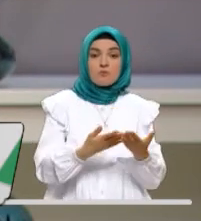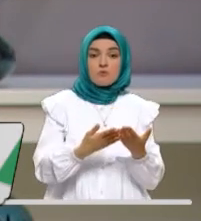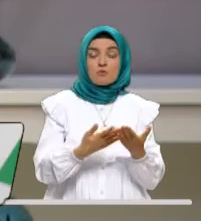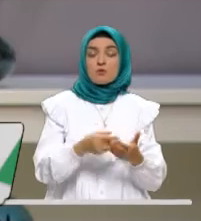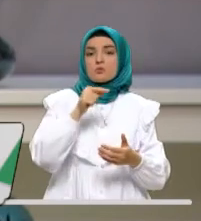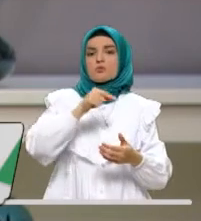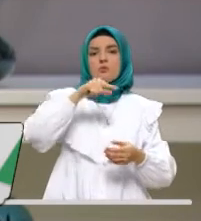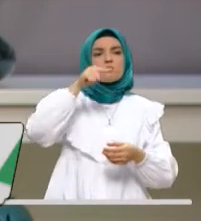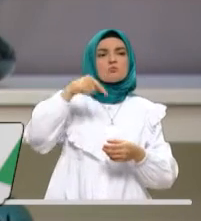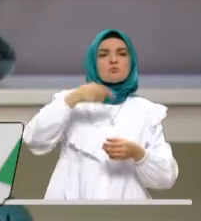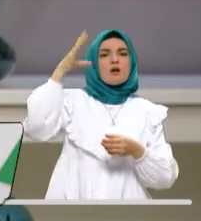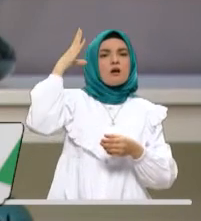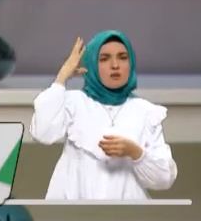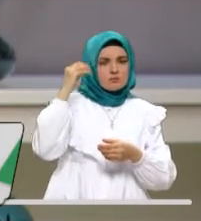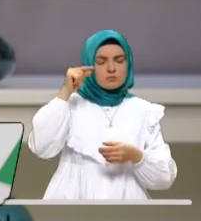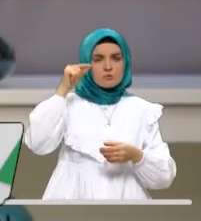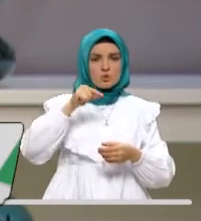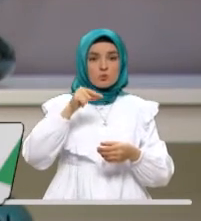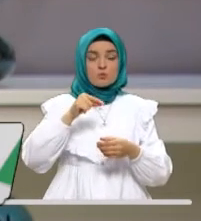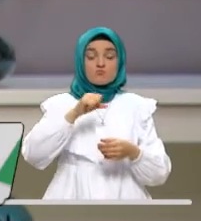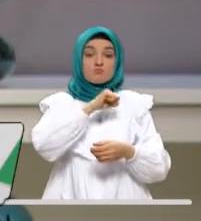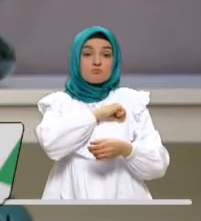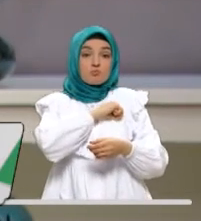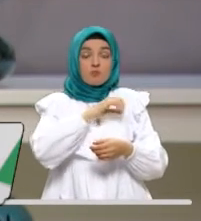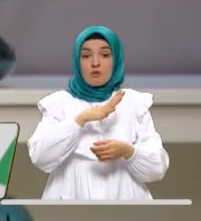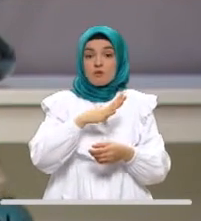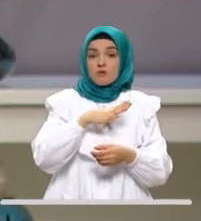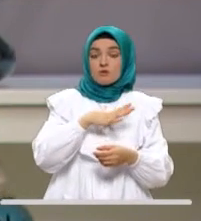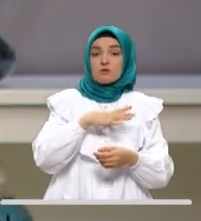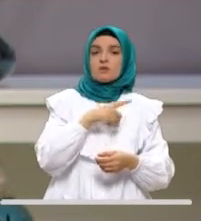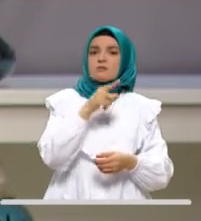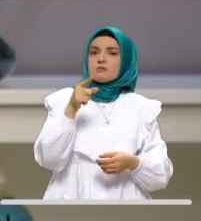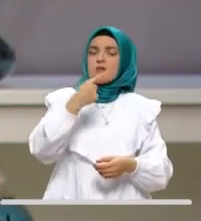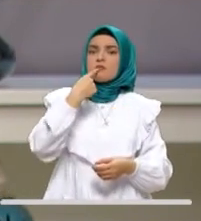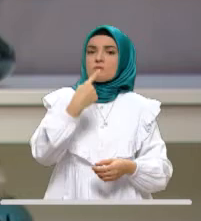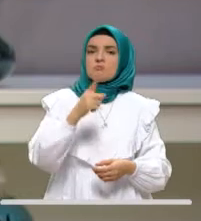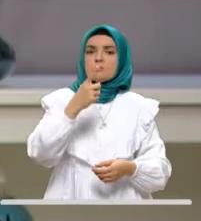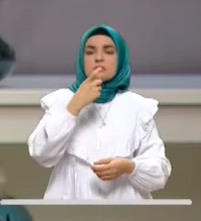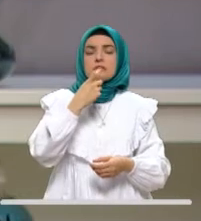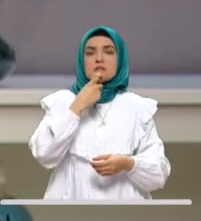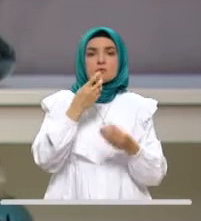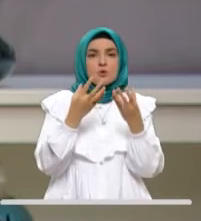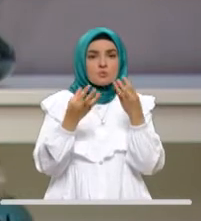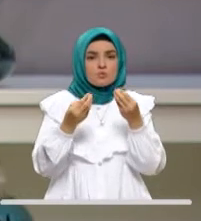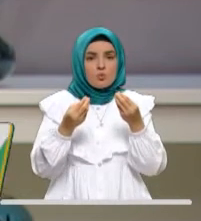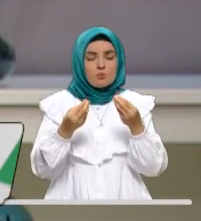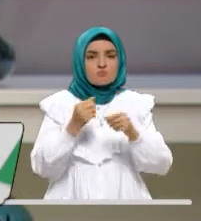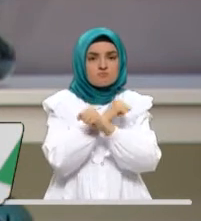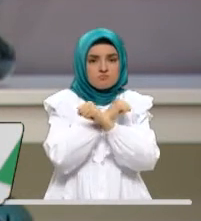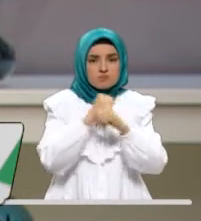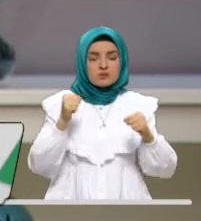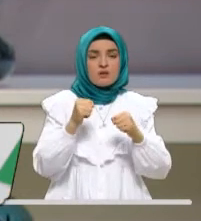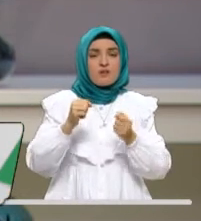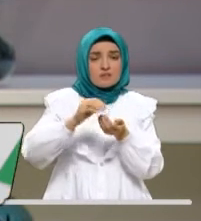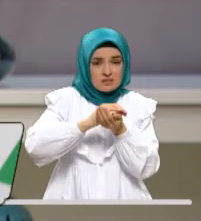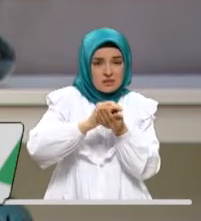o bilinci kazandığınızda bu sefer ürküyorsunuz da. Mesela biraz önce söylediğiniz bir yılda ne kadar katkı maddesi mi alıyoruz? Evet, 2